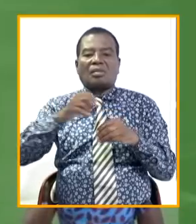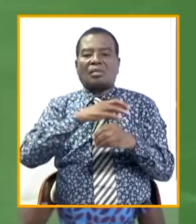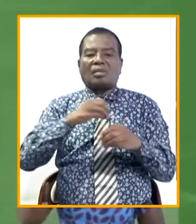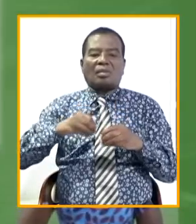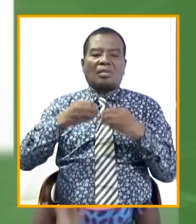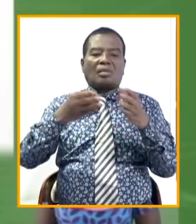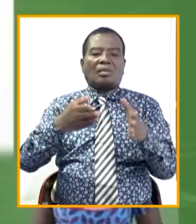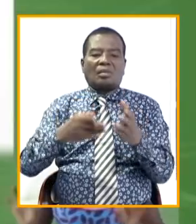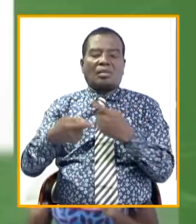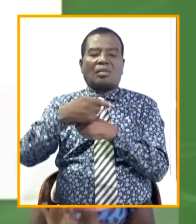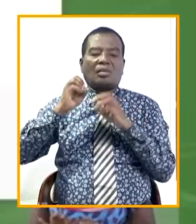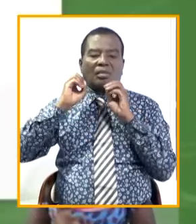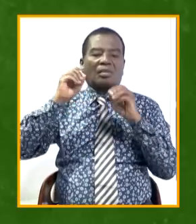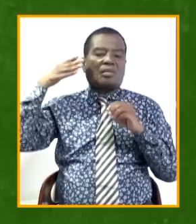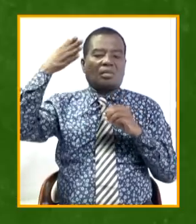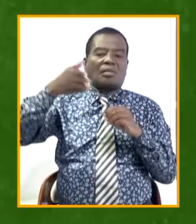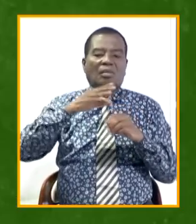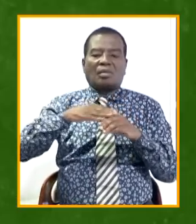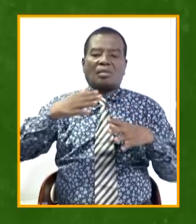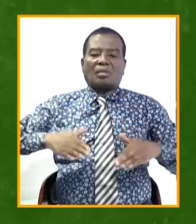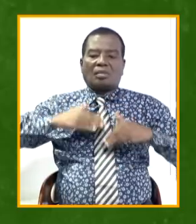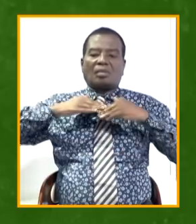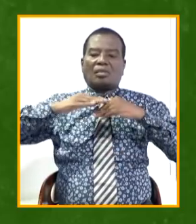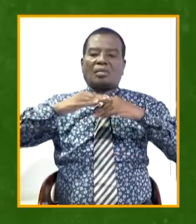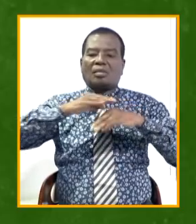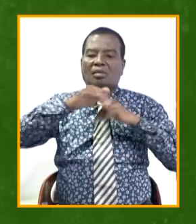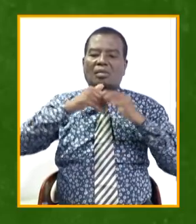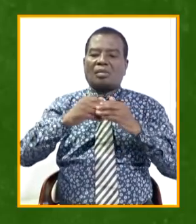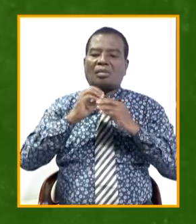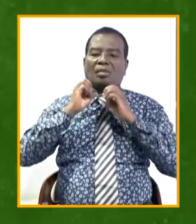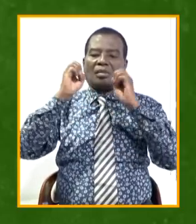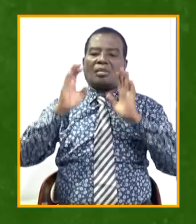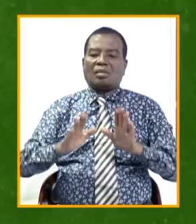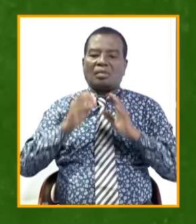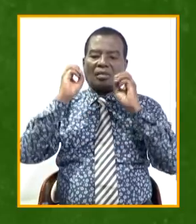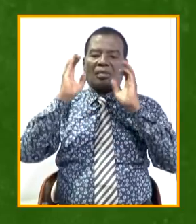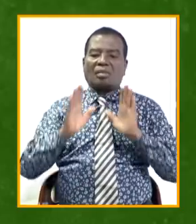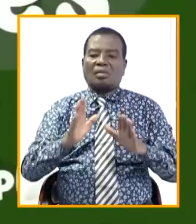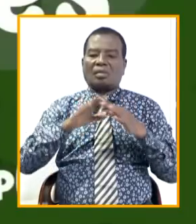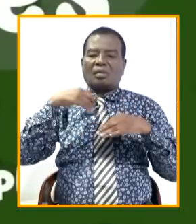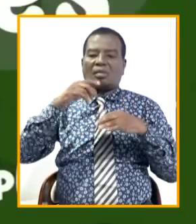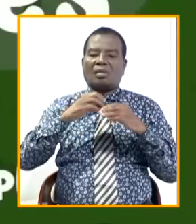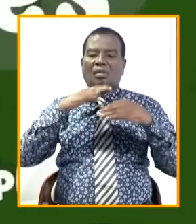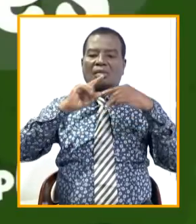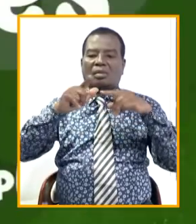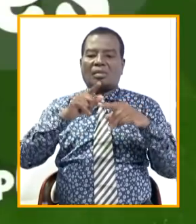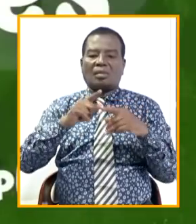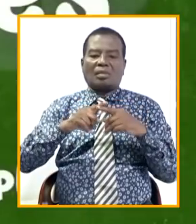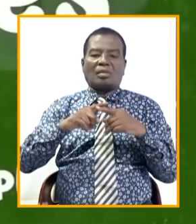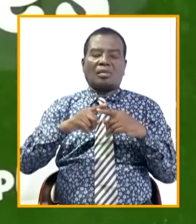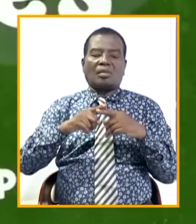seront déployés les jours à venir afin de satisfaire tous les élèves, enseignants et parents d'élèves, d'où qu'ils soient. À court